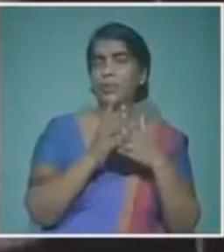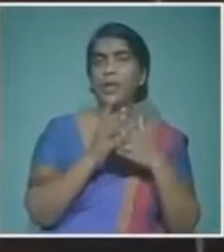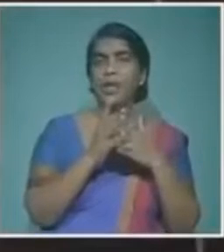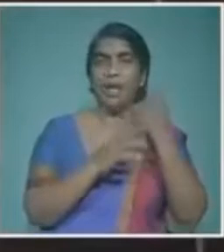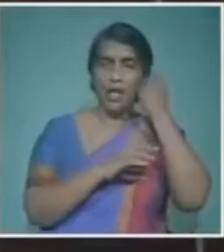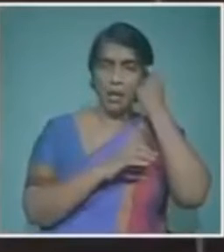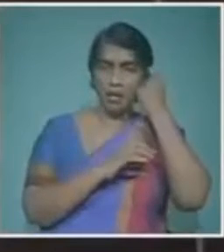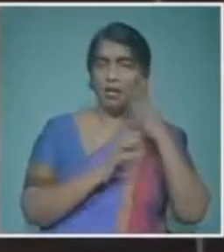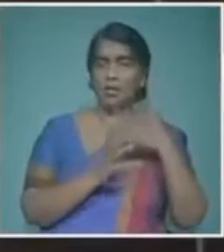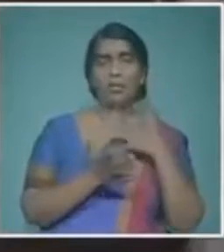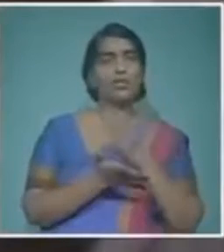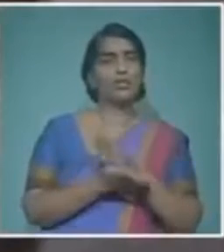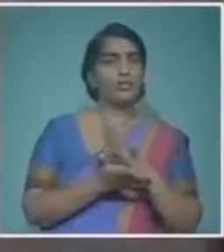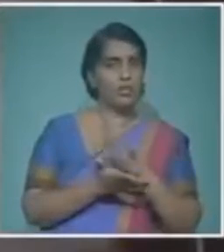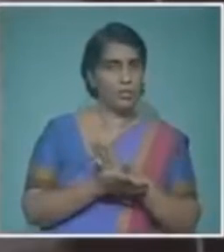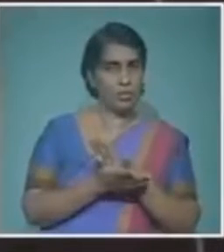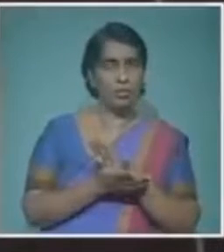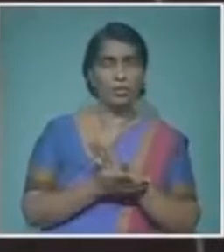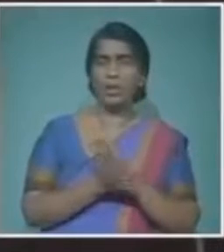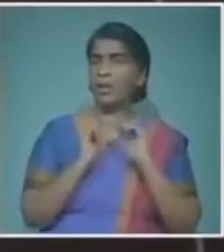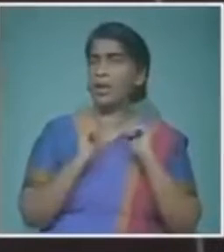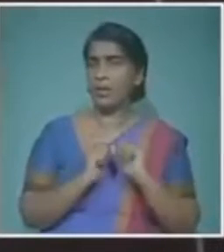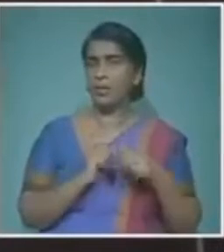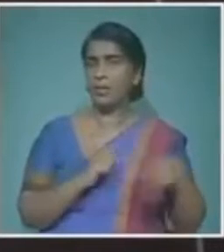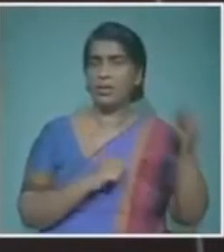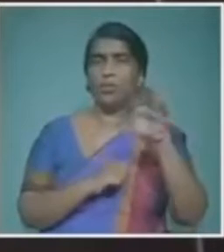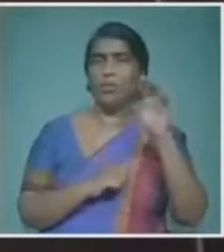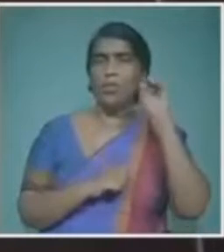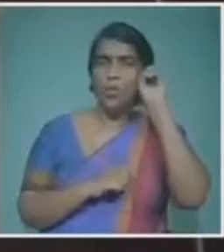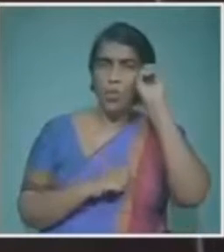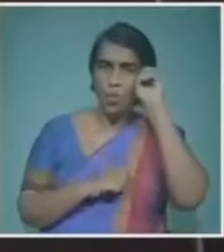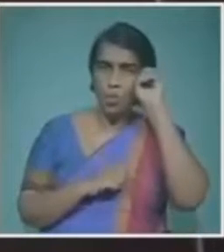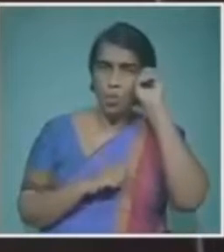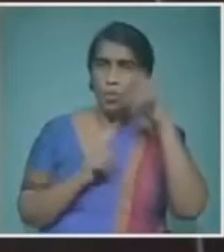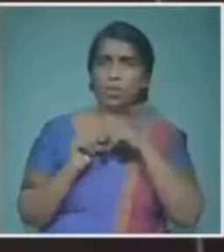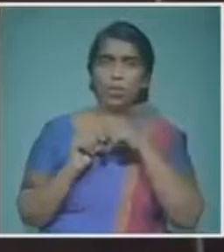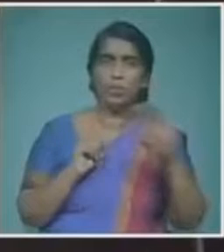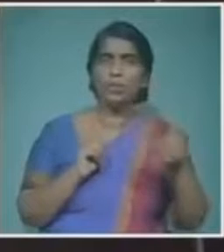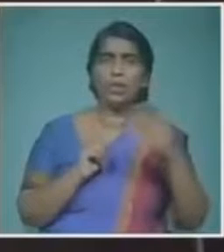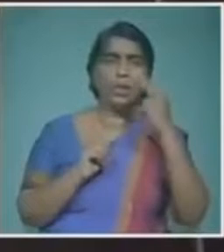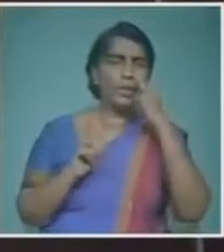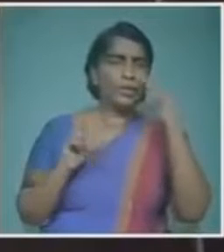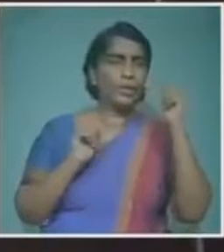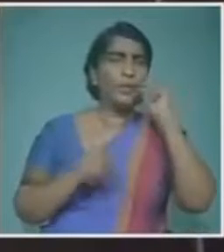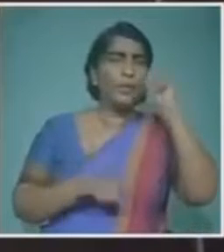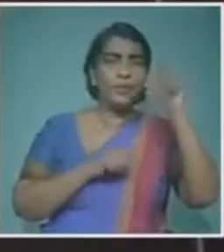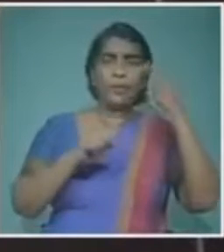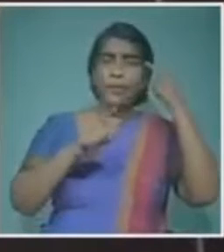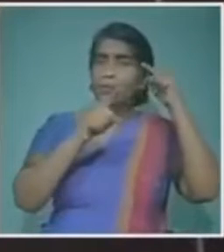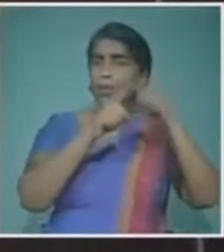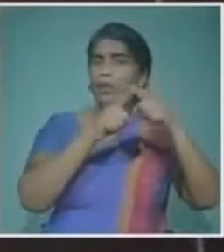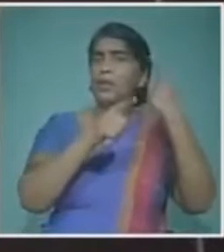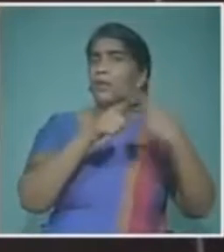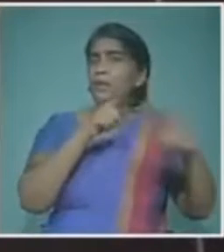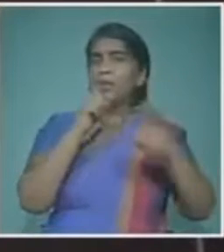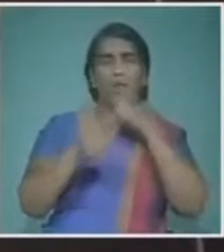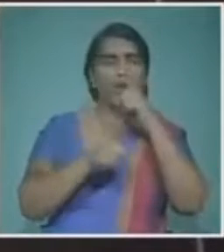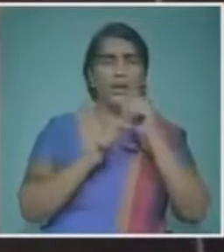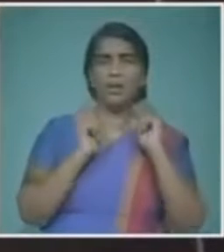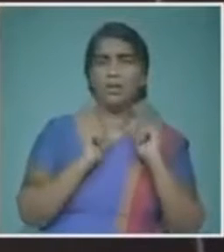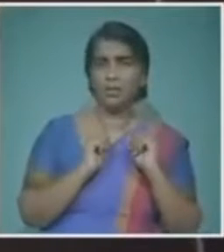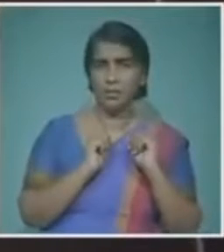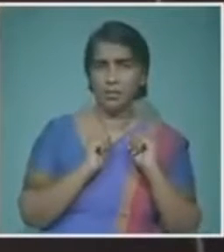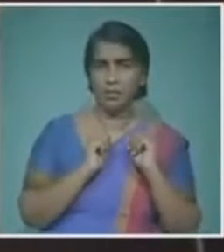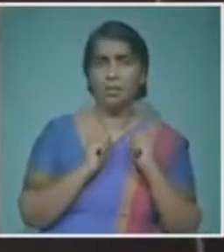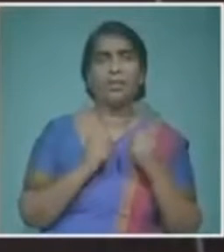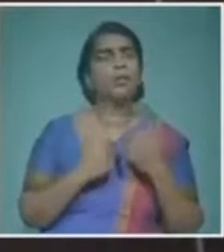மலையக மக்களை மட்டும் குறிப்பாத்து பேசுறீங்க. ஏன்னா நான் பாராளுமன்றத்துக்கு வந்த முதல் நாள் அன்னைக்கு நான் சொன்னேன், நாங்க யாருக்கும் இழிவு கிடையாது, எல்லாரும் சமம்னு தான் நாங்க